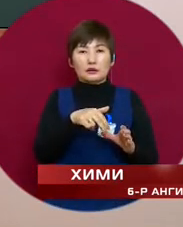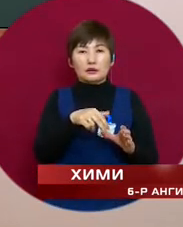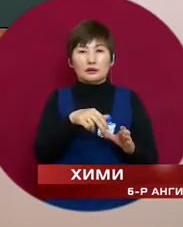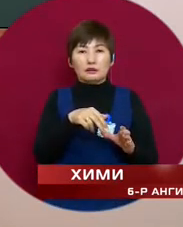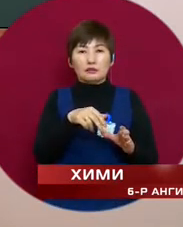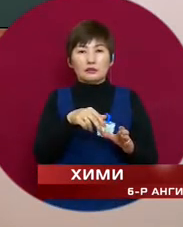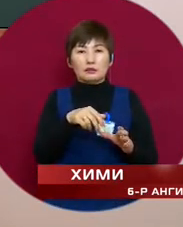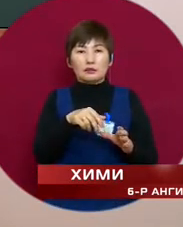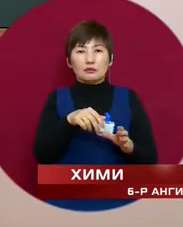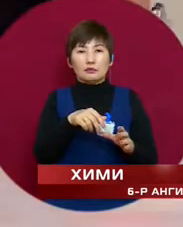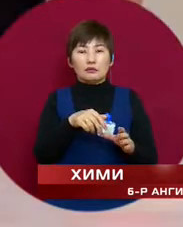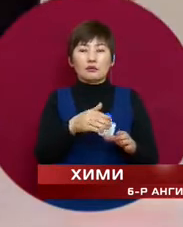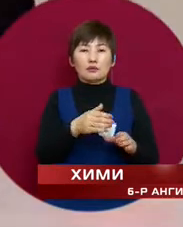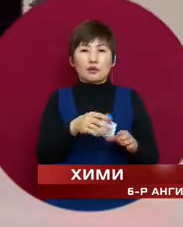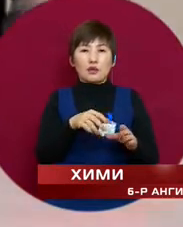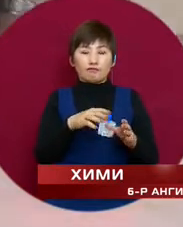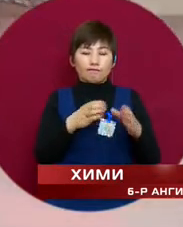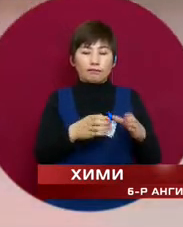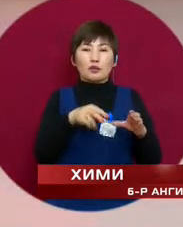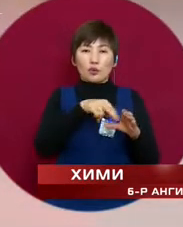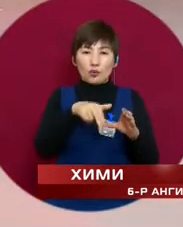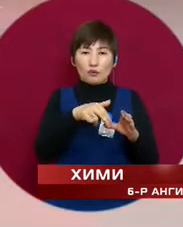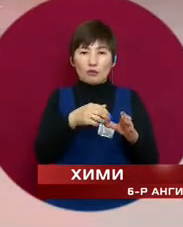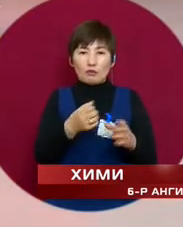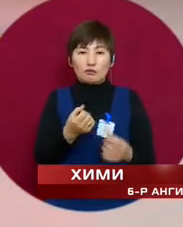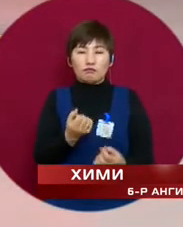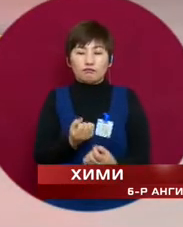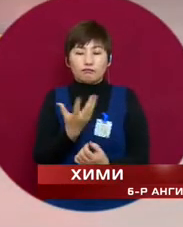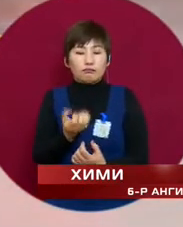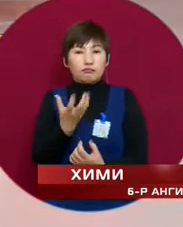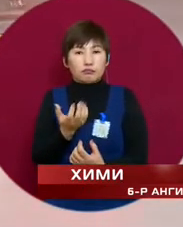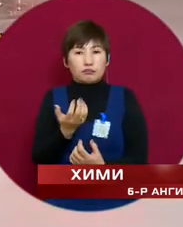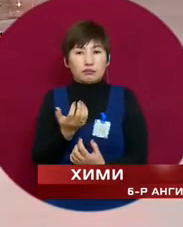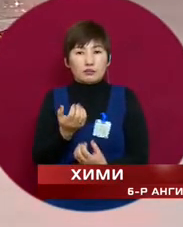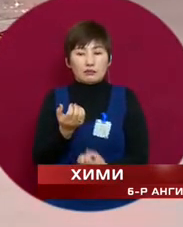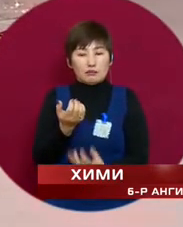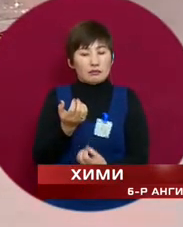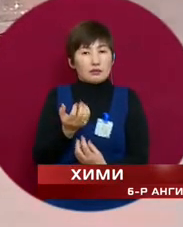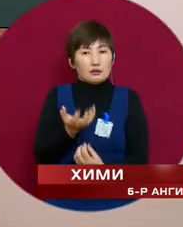хүчил шүлтээс үүссэн усмлаа ууршүүлэгч аяганда хийгээд